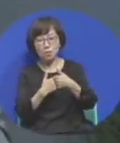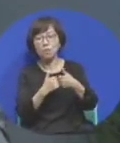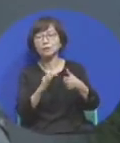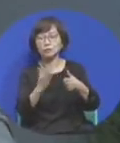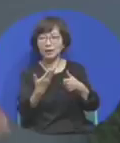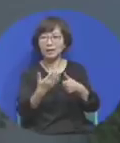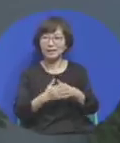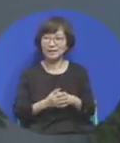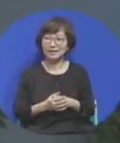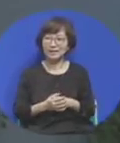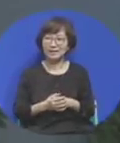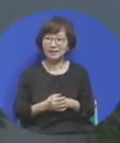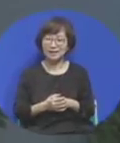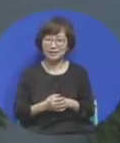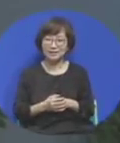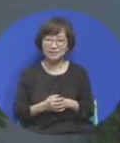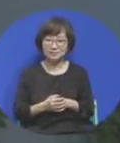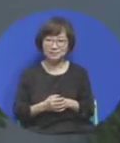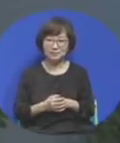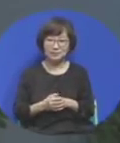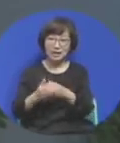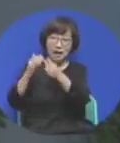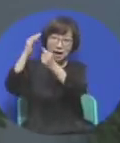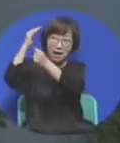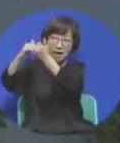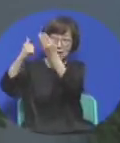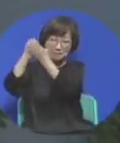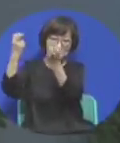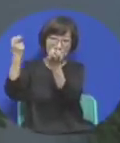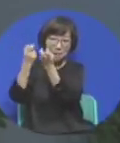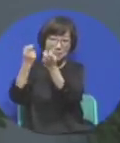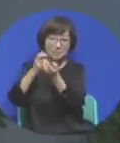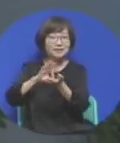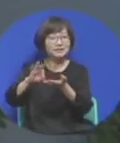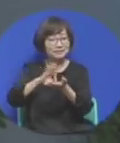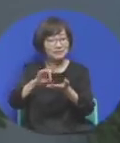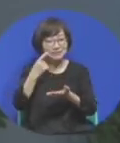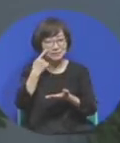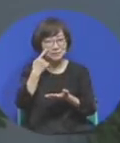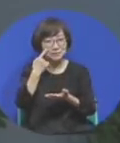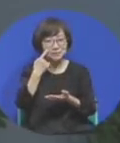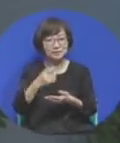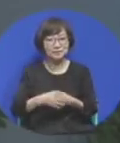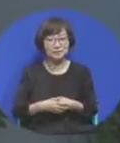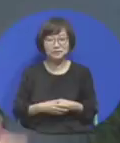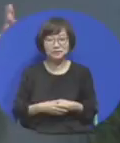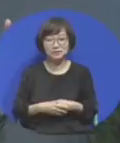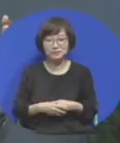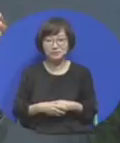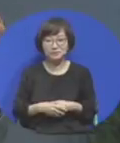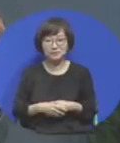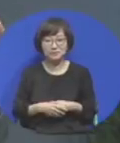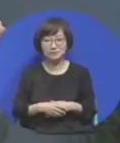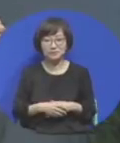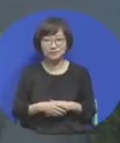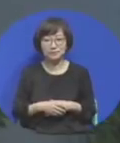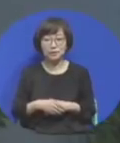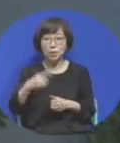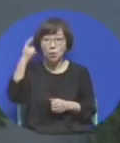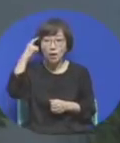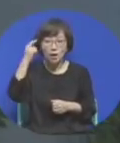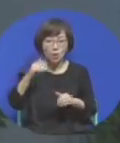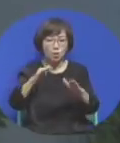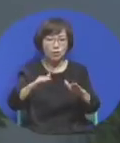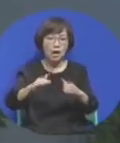to follow. 이제 새 방법을 써 하나님의 방법을요. So now we must use a new method, God's method. 왜냐 하나님이 지시할 땅으로